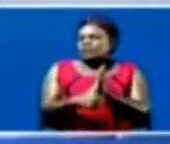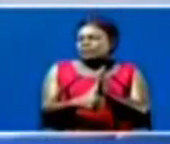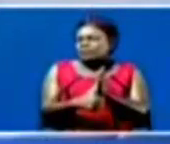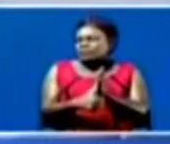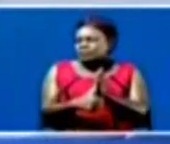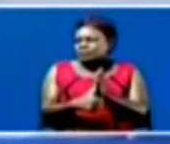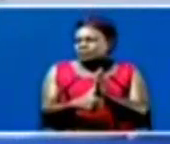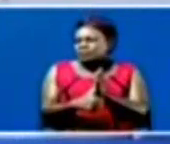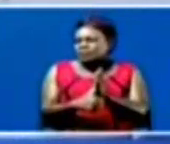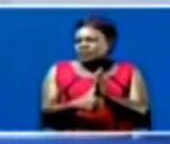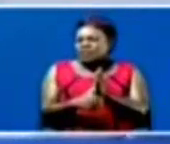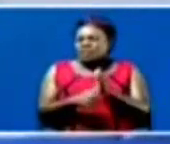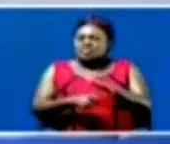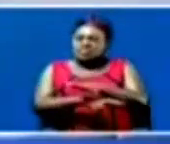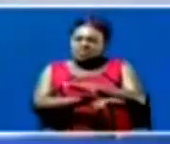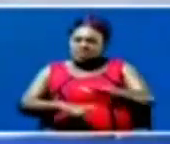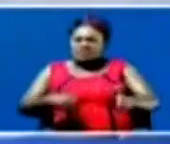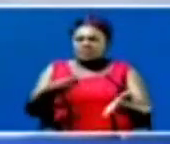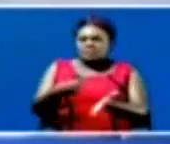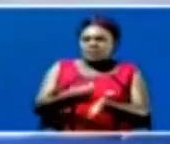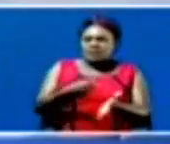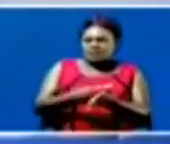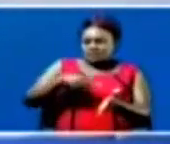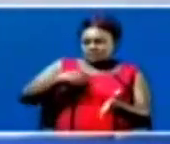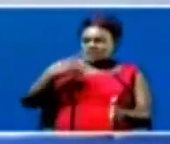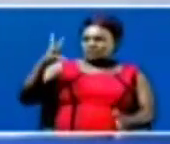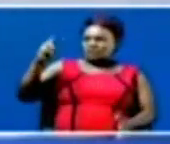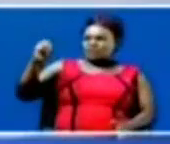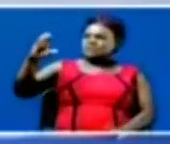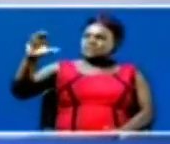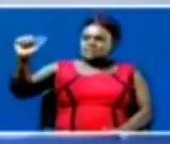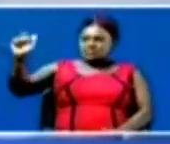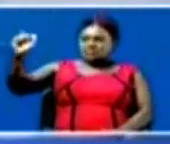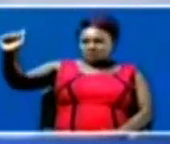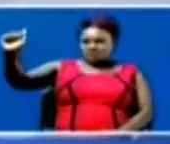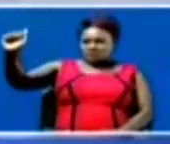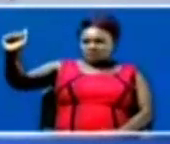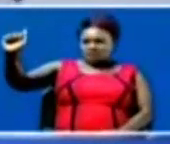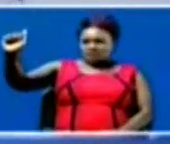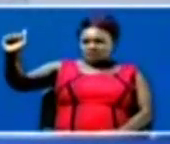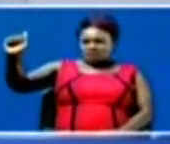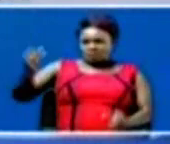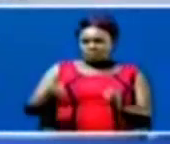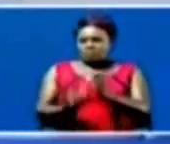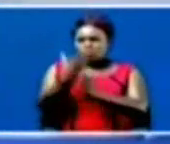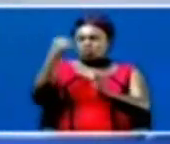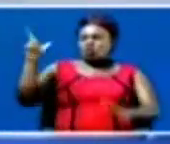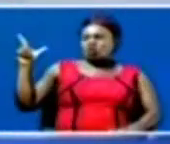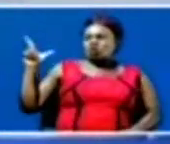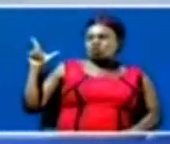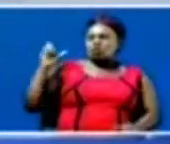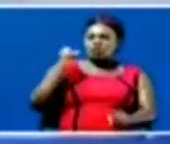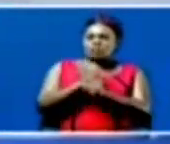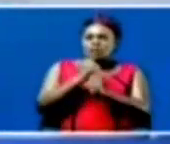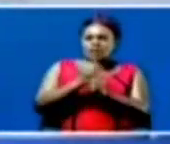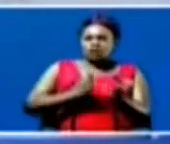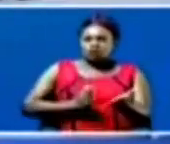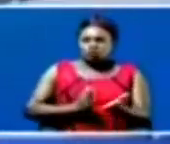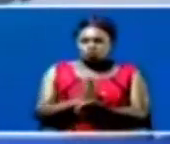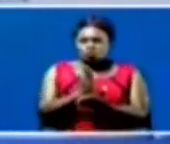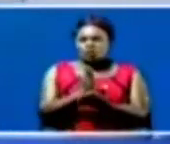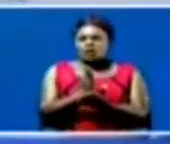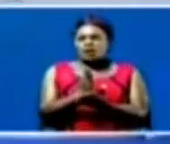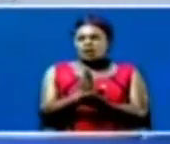na ufujaji wa pesa. Majukumu yetu kama wabunge wa uwakilishi, utunzi wa sheria na kuweza kuhakikisha kwamba mambo